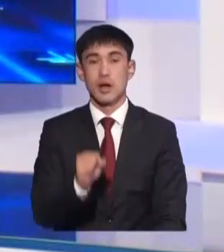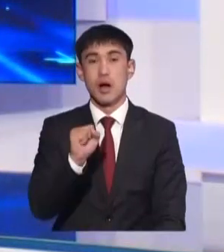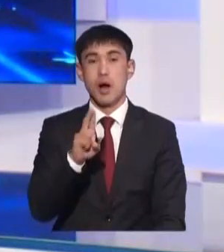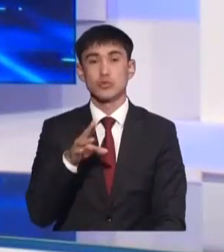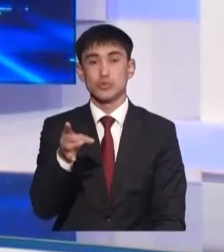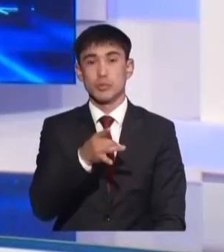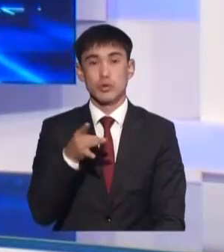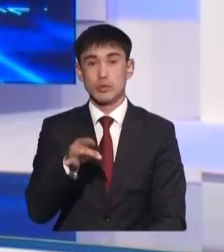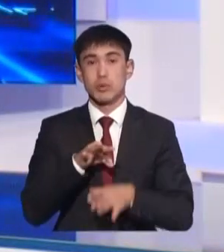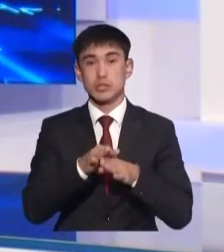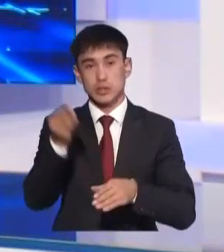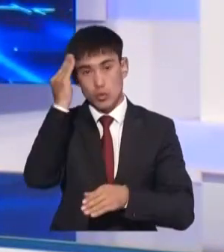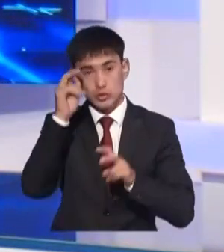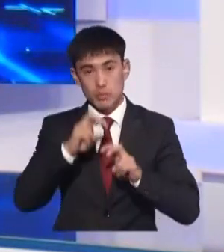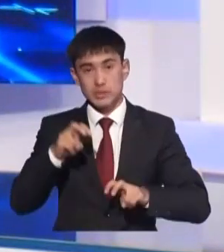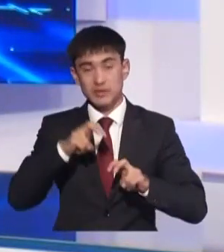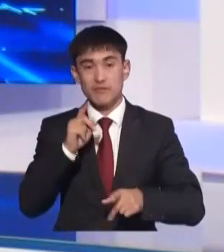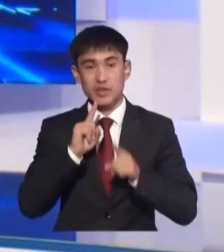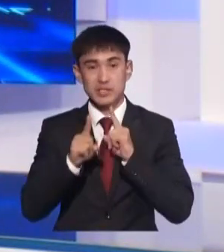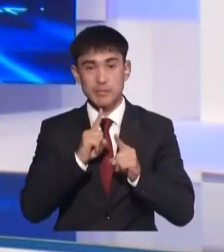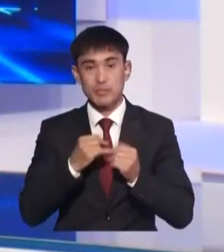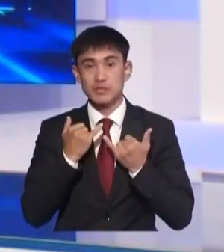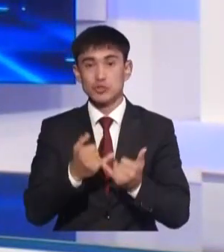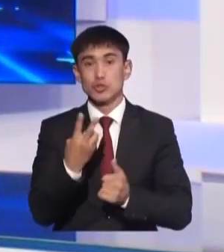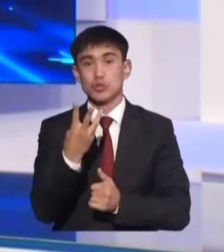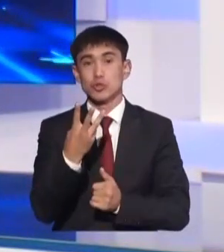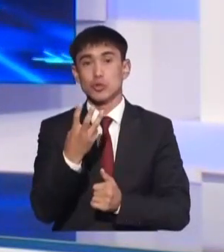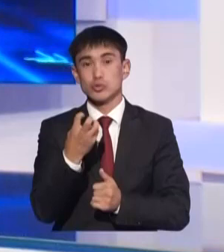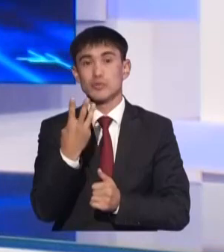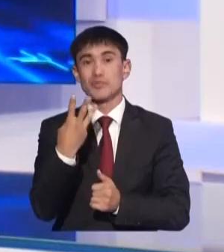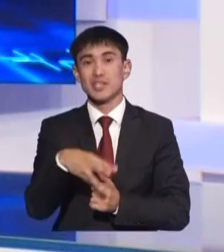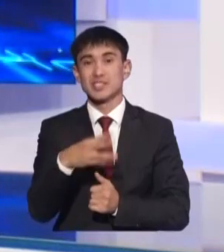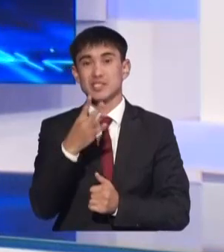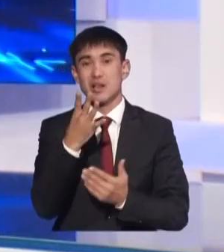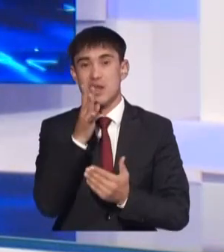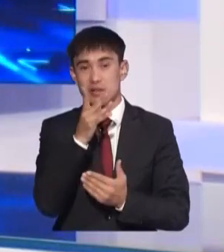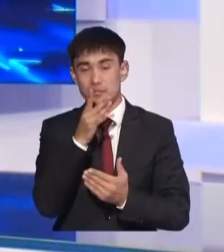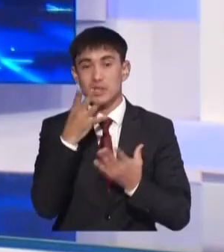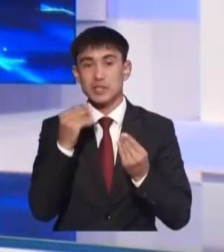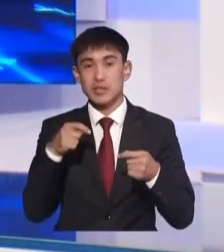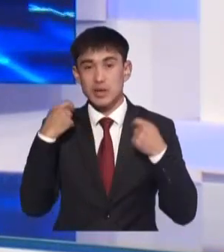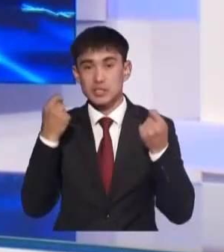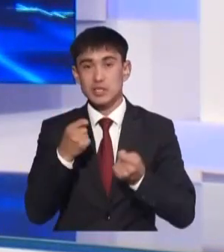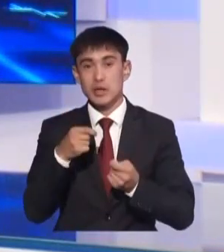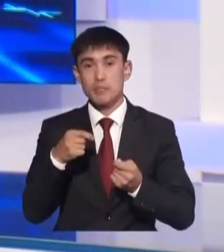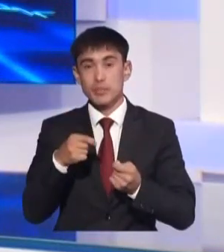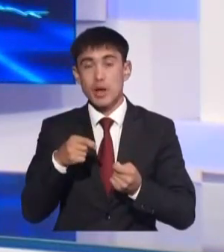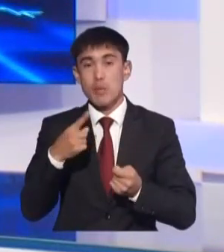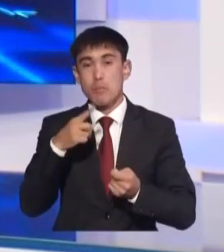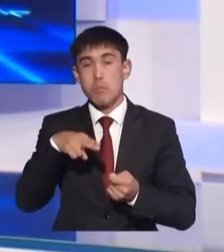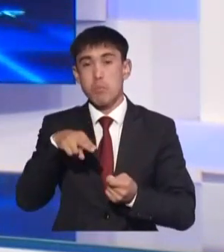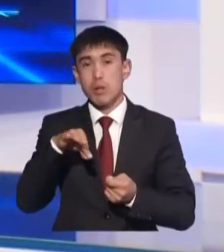В Аксусском районе прошла научно-познавательная конференция, посвященная 330-летию со дня рождения